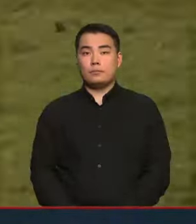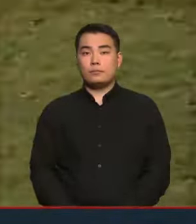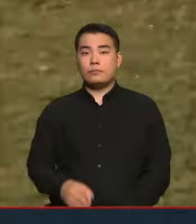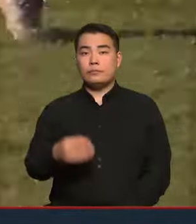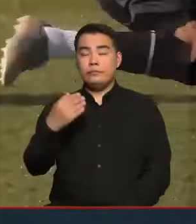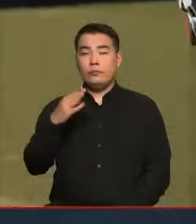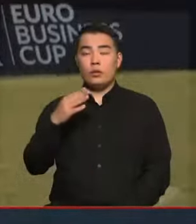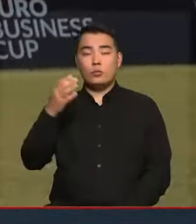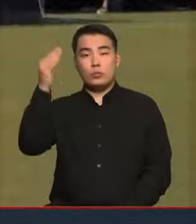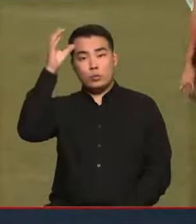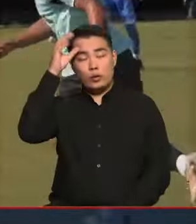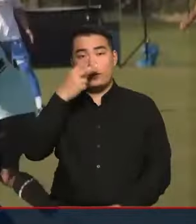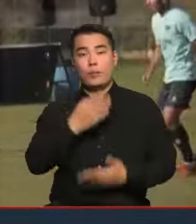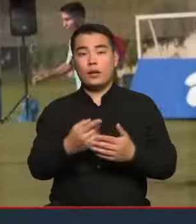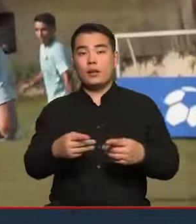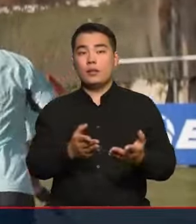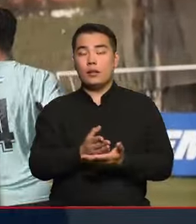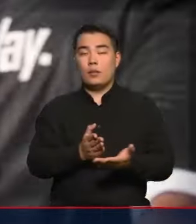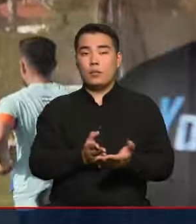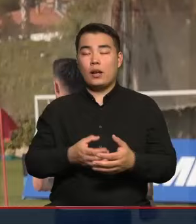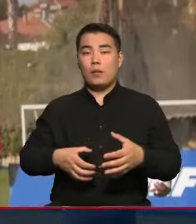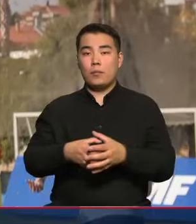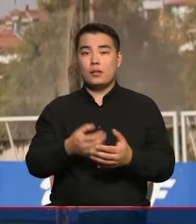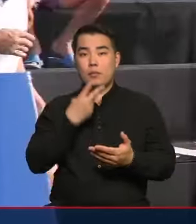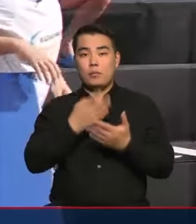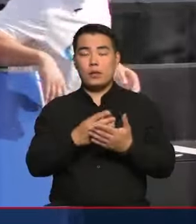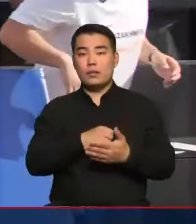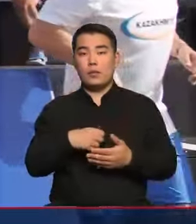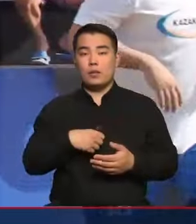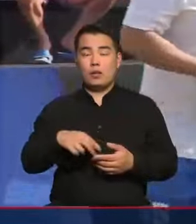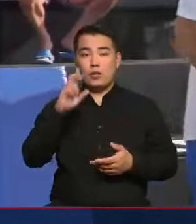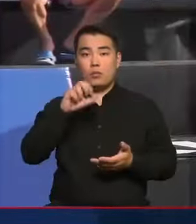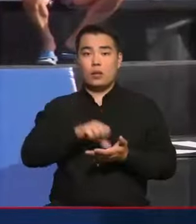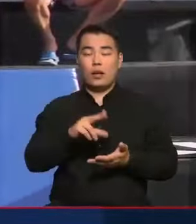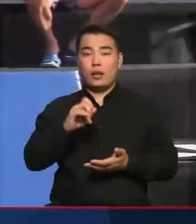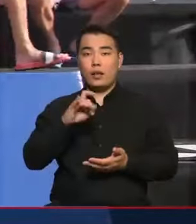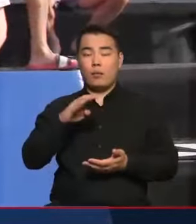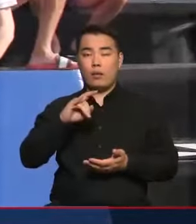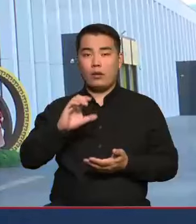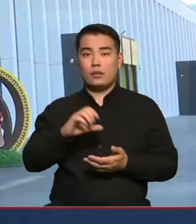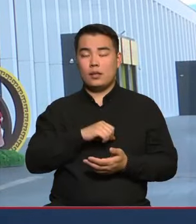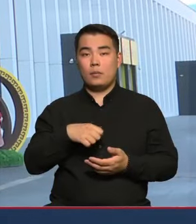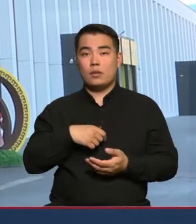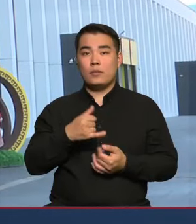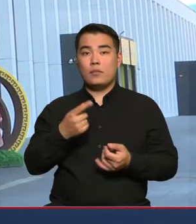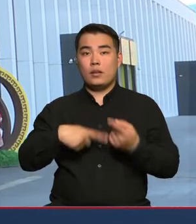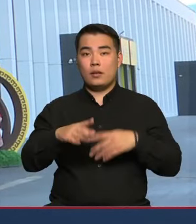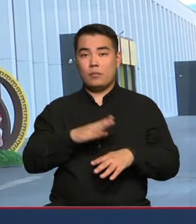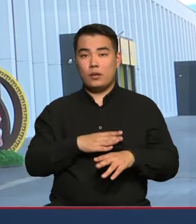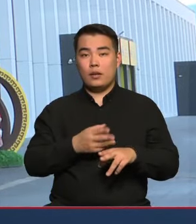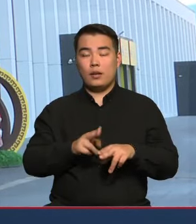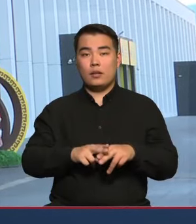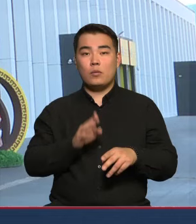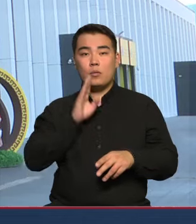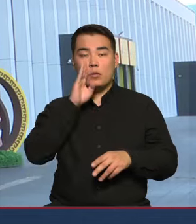Түркияда өткен шағын футболдан түрлі компаниялар арасындағы Еуро бәсекеден ел атынан қатысқан Қазақмыстың қызметкерлері жүлделерімен оралды. Бүгін